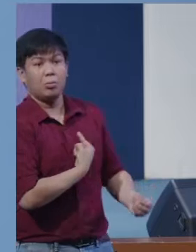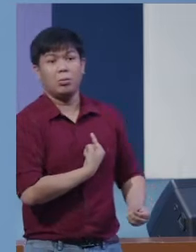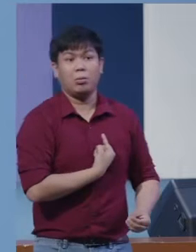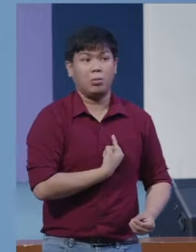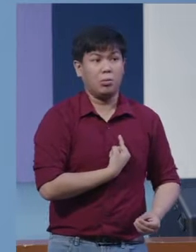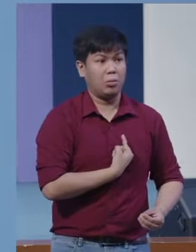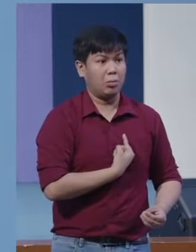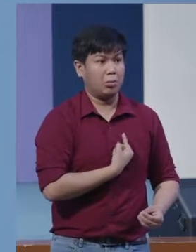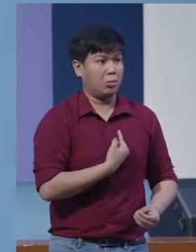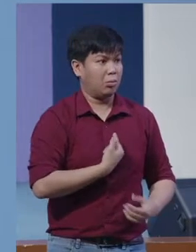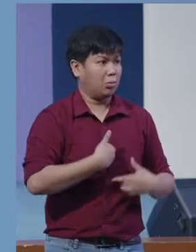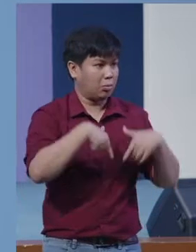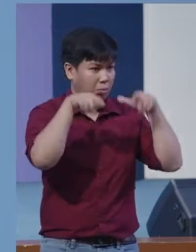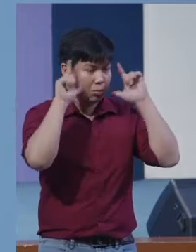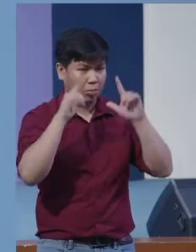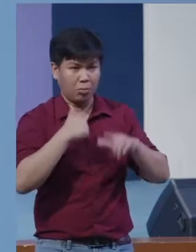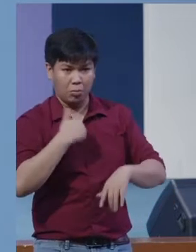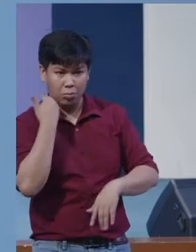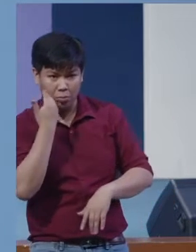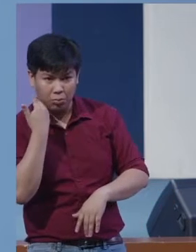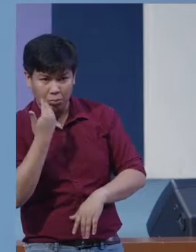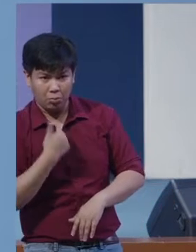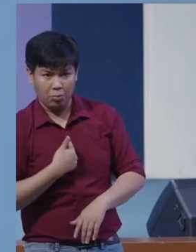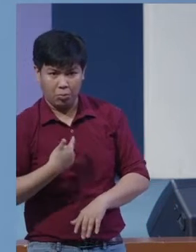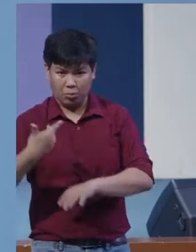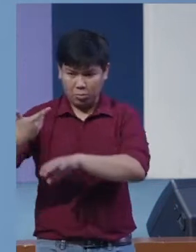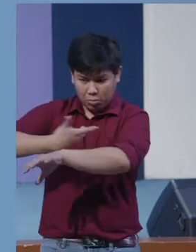Kung minsan po, sabi ng iba,